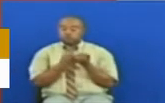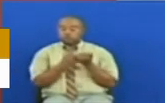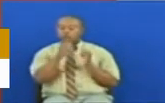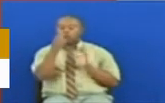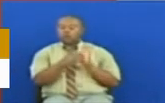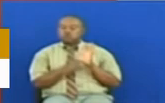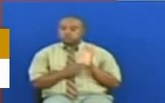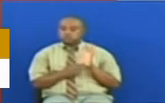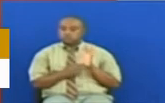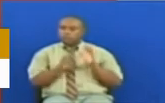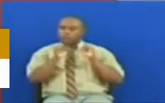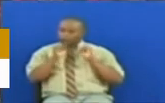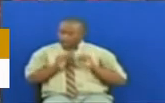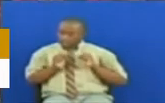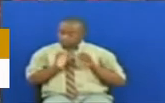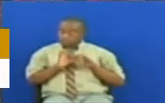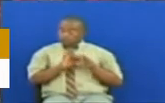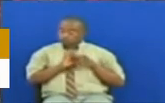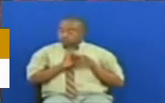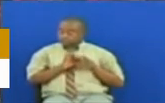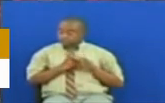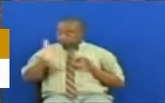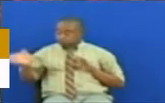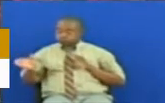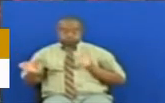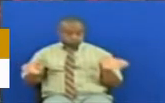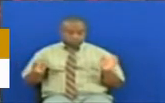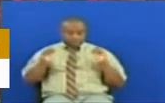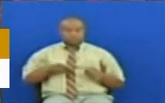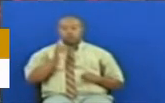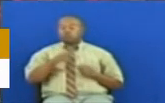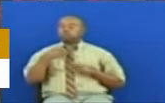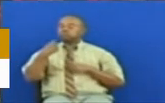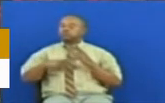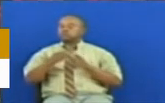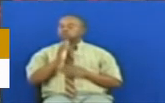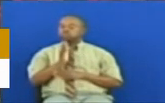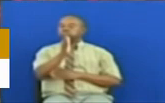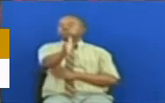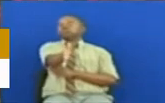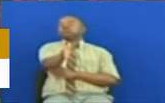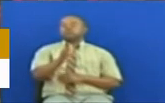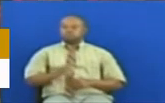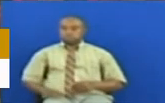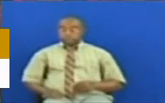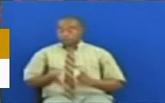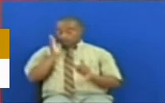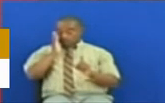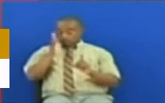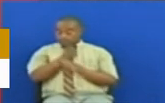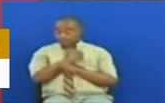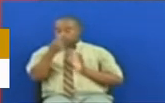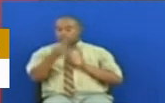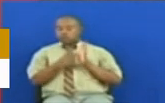Basi ushirikiano huu mlioanzisha kwenye kutunga hii sheria muendelee nao, na tuhakikishe kwamba tunakuwa na kanuni nzuri